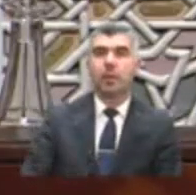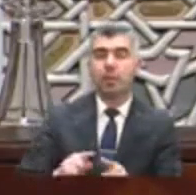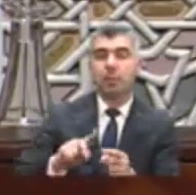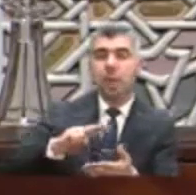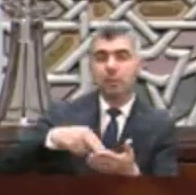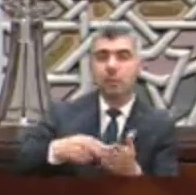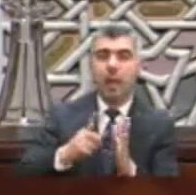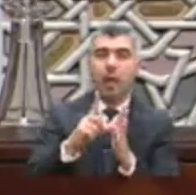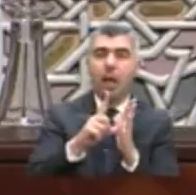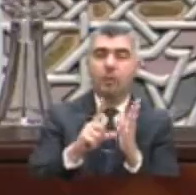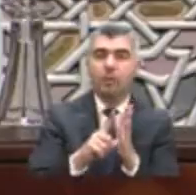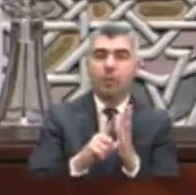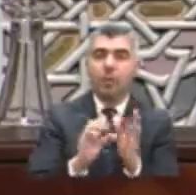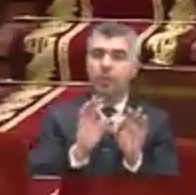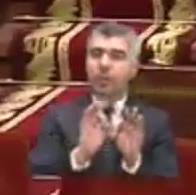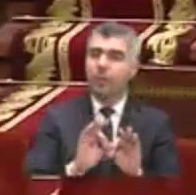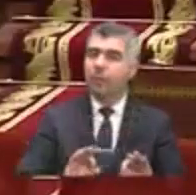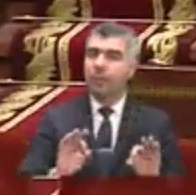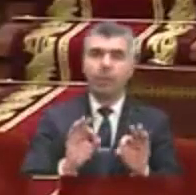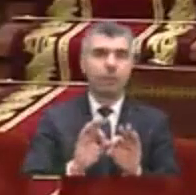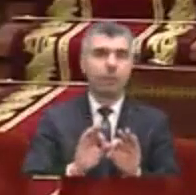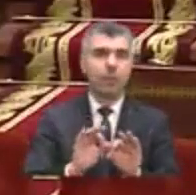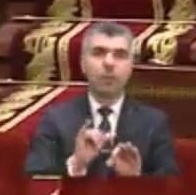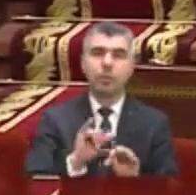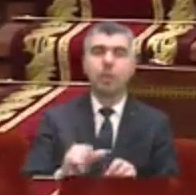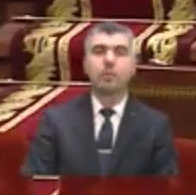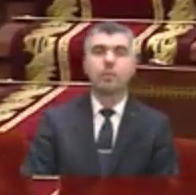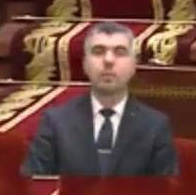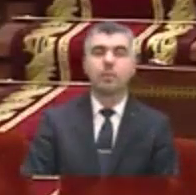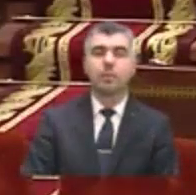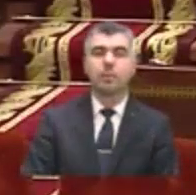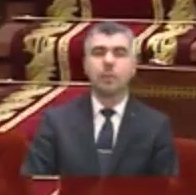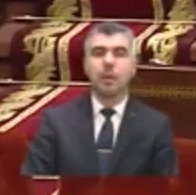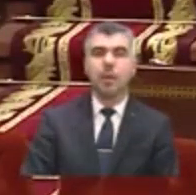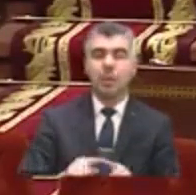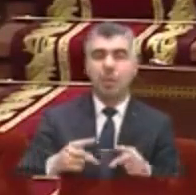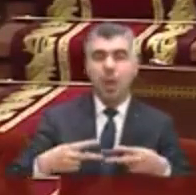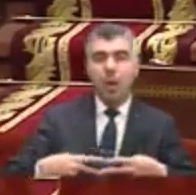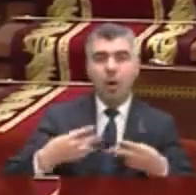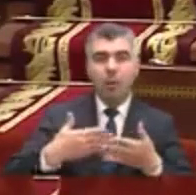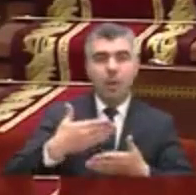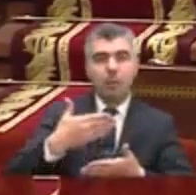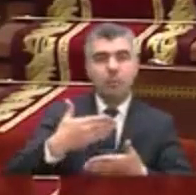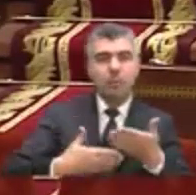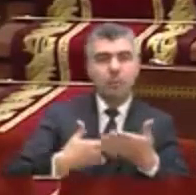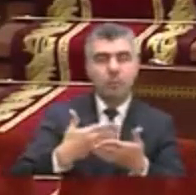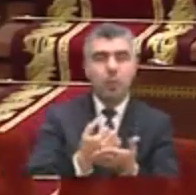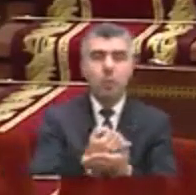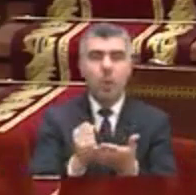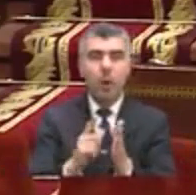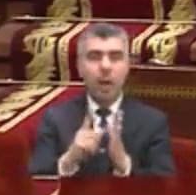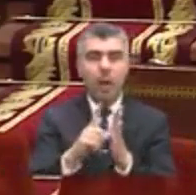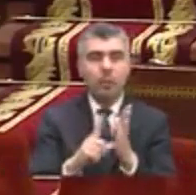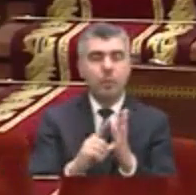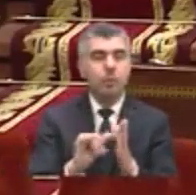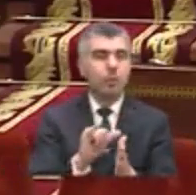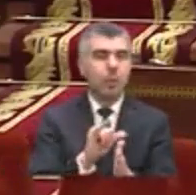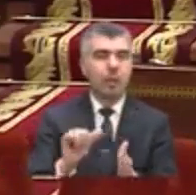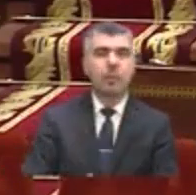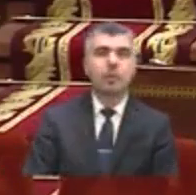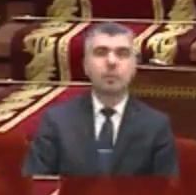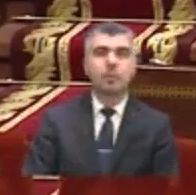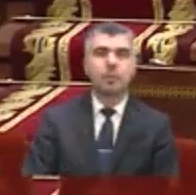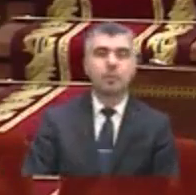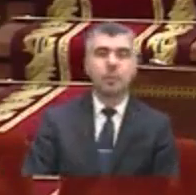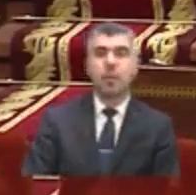قانوني وبالتالي لا دستوري، ما خصكمش تكاسوا لاصدار دويات باش تبقى تلغي القوانين. سيد الوزير،